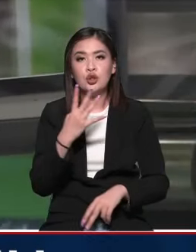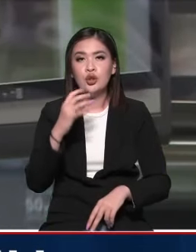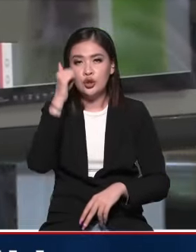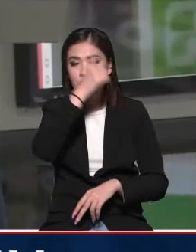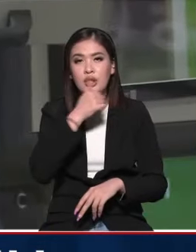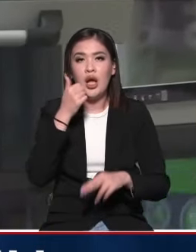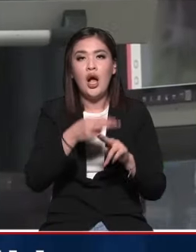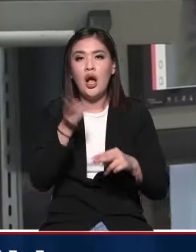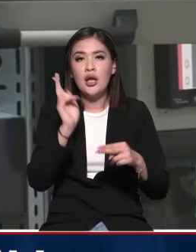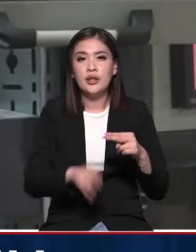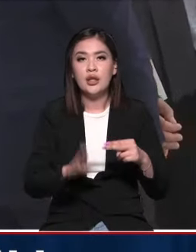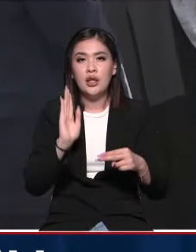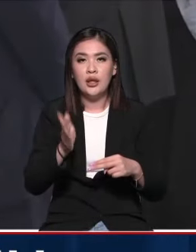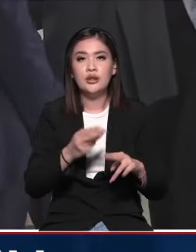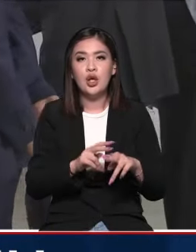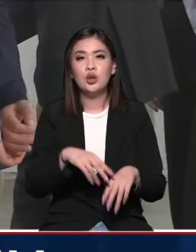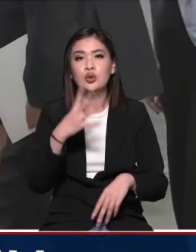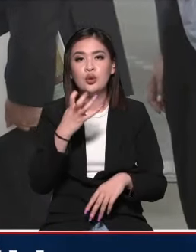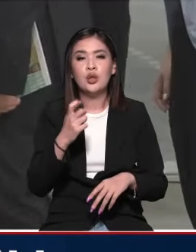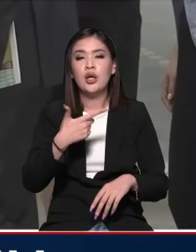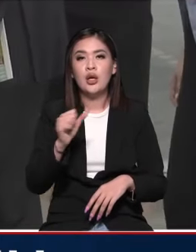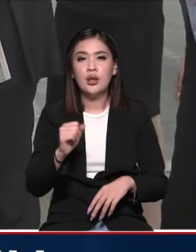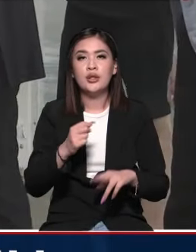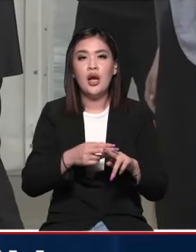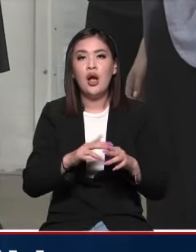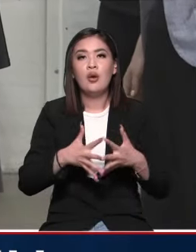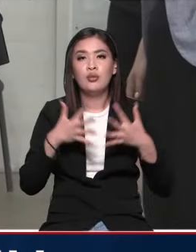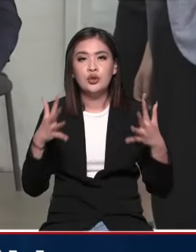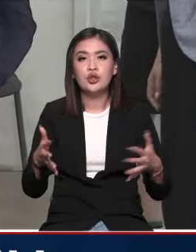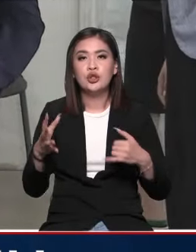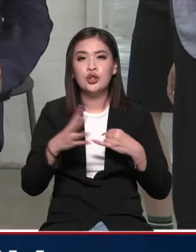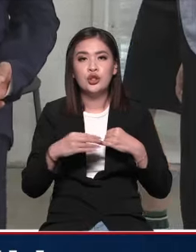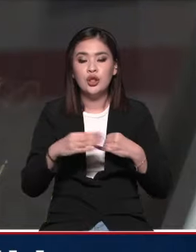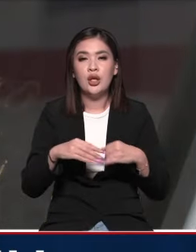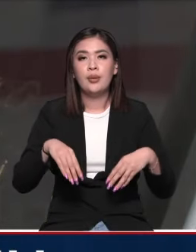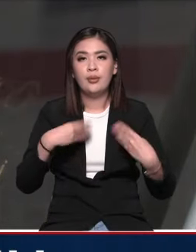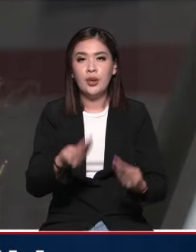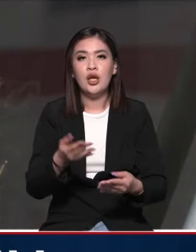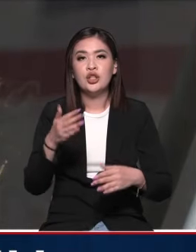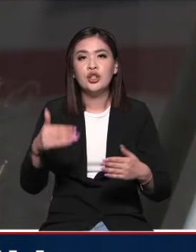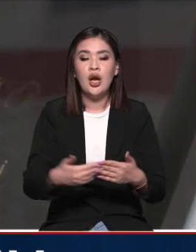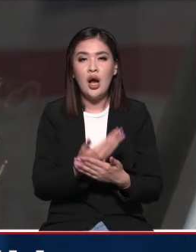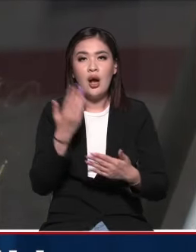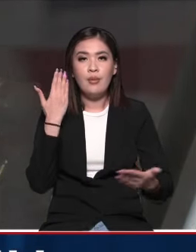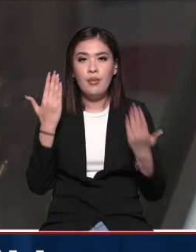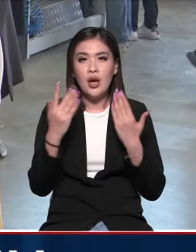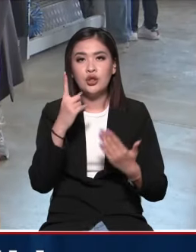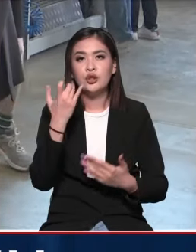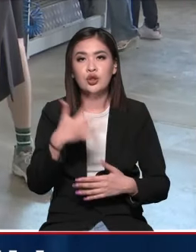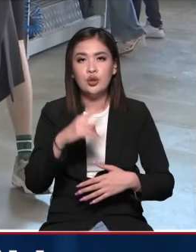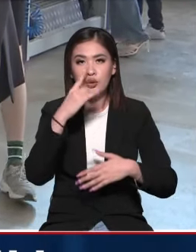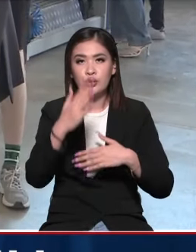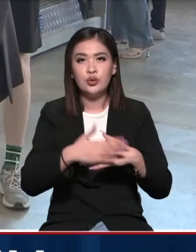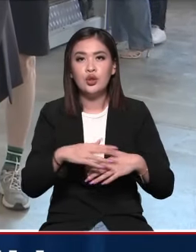жылда аяқталады. Ол үшін қала шетінен 400 гектардан астам жер телімі бөлінген. Жаңа парк 150-ге тарта